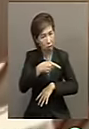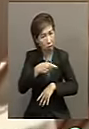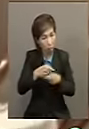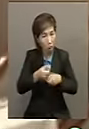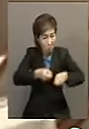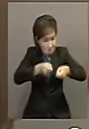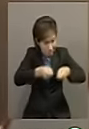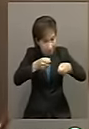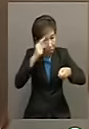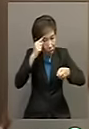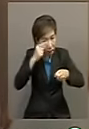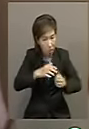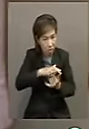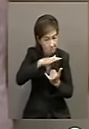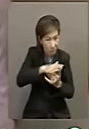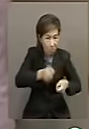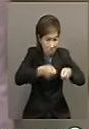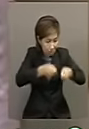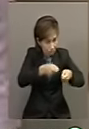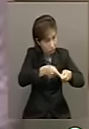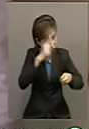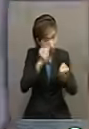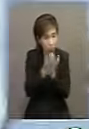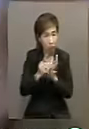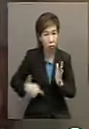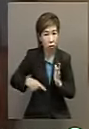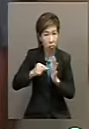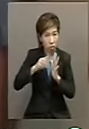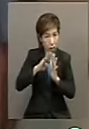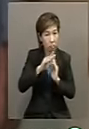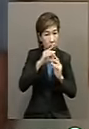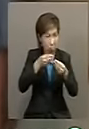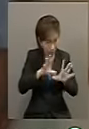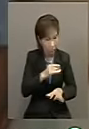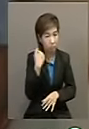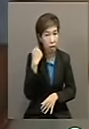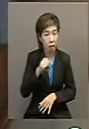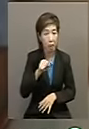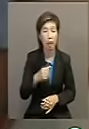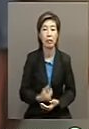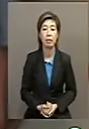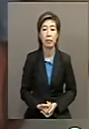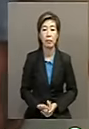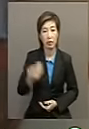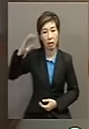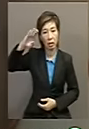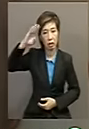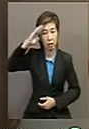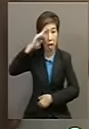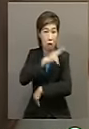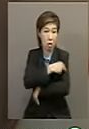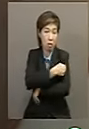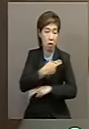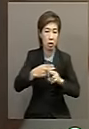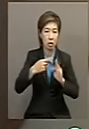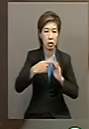ะแตกจากการปั๊มปั๊มหัวใจวันนี้ทางพลตรีนายแพทย์เหรียญท